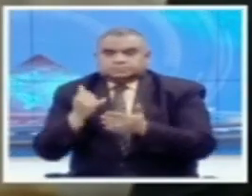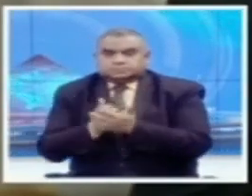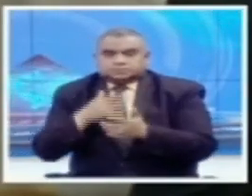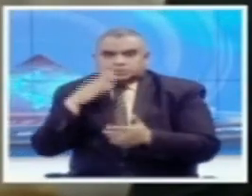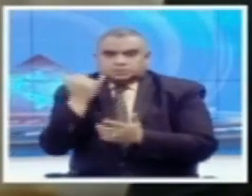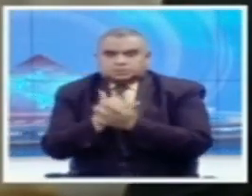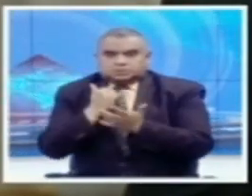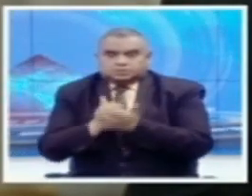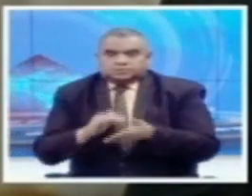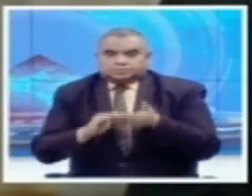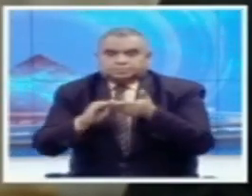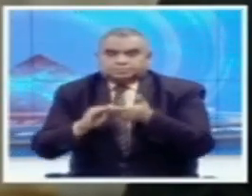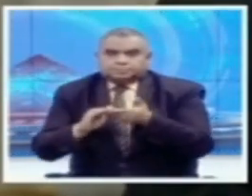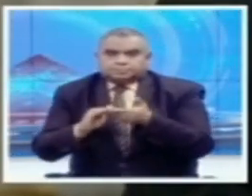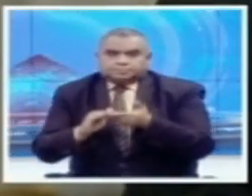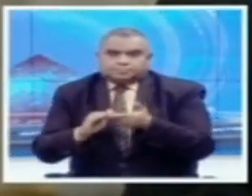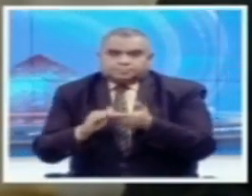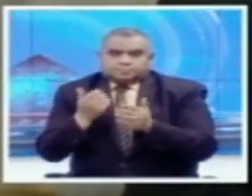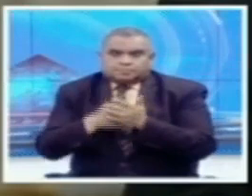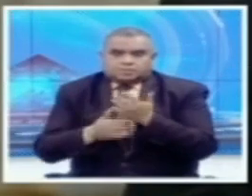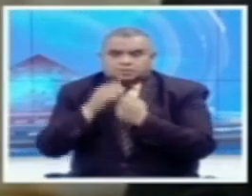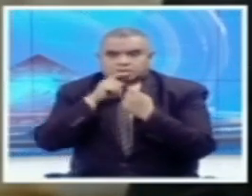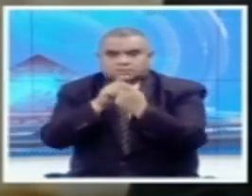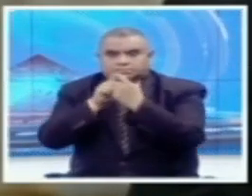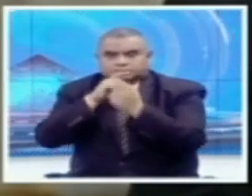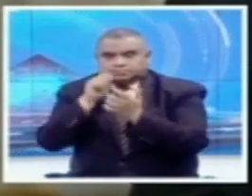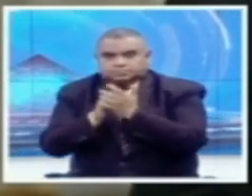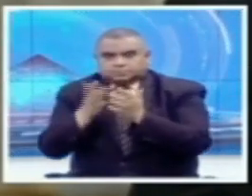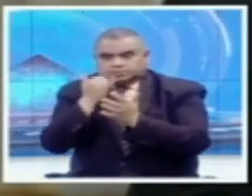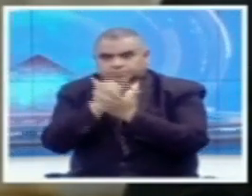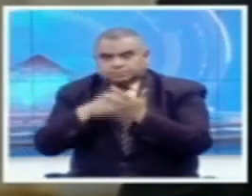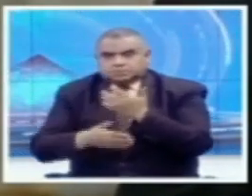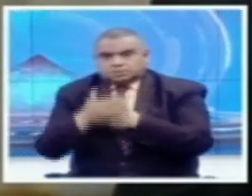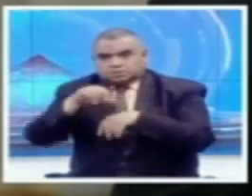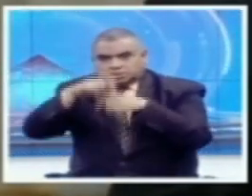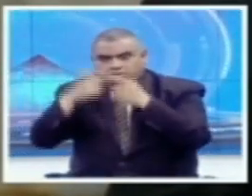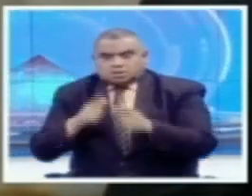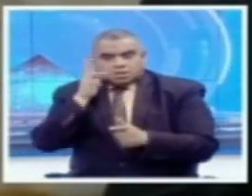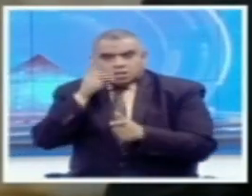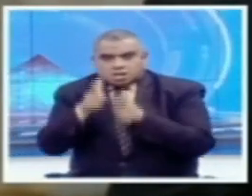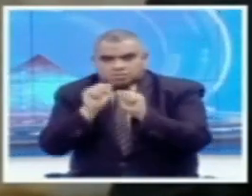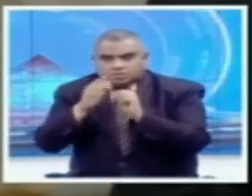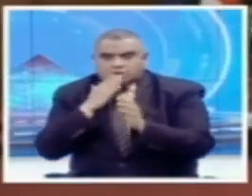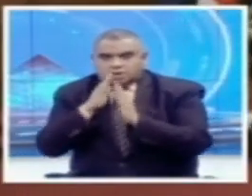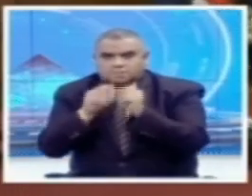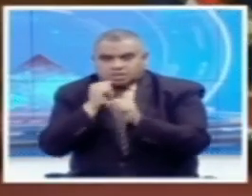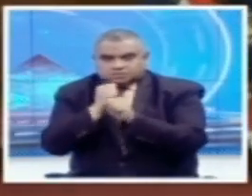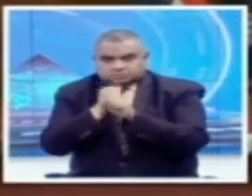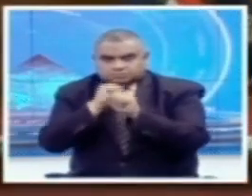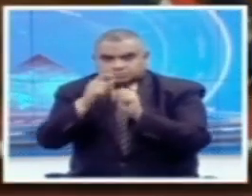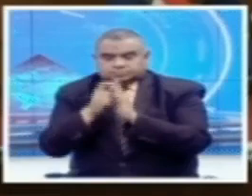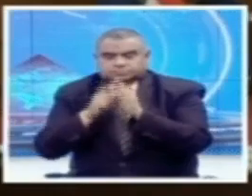المطروحة في ضوء التحديات اللي بتواجهها الدولة المصرية، ودور هذه السياسات في الحفاظ